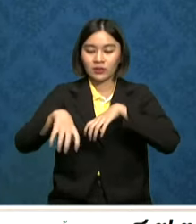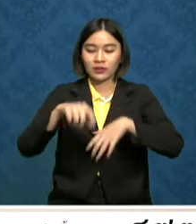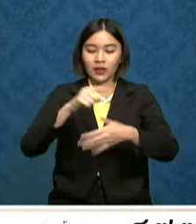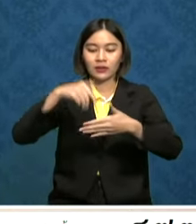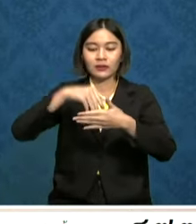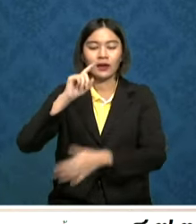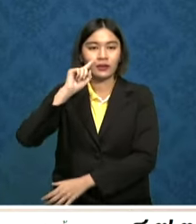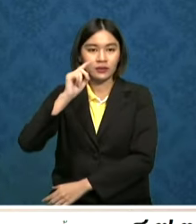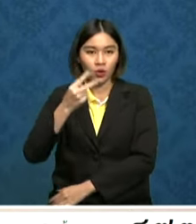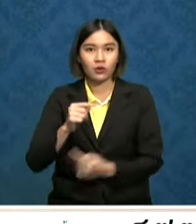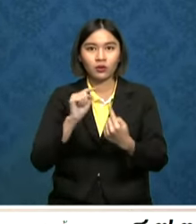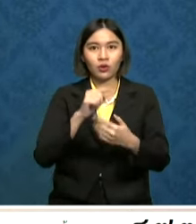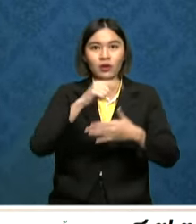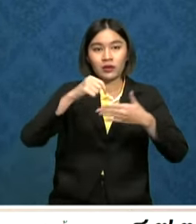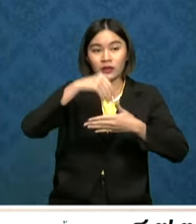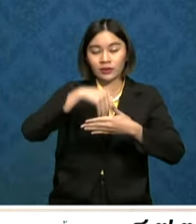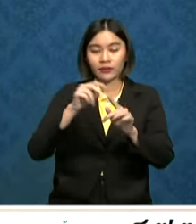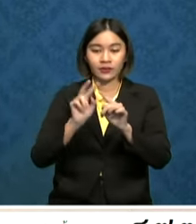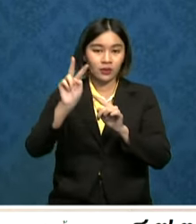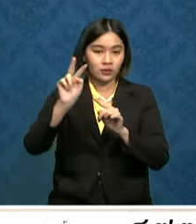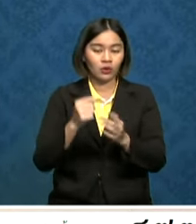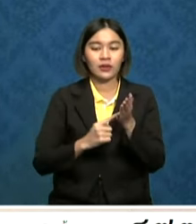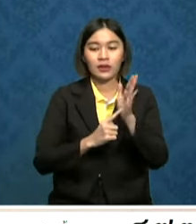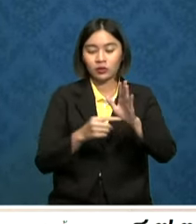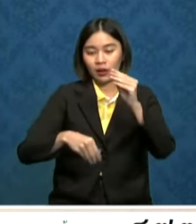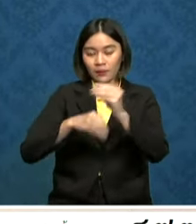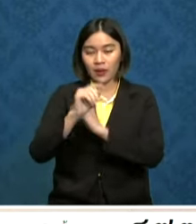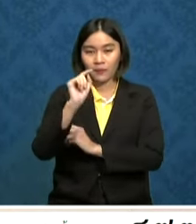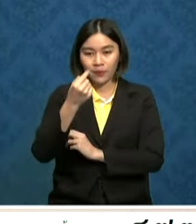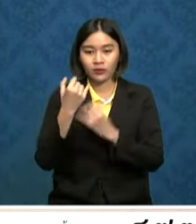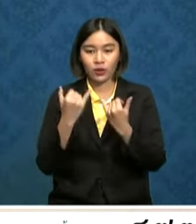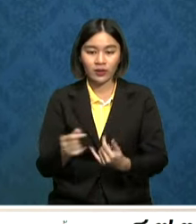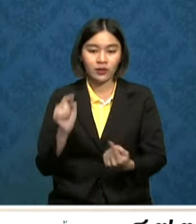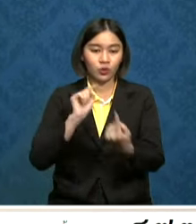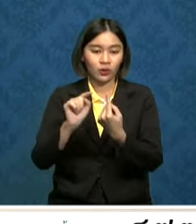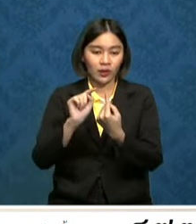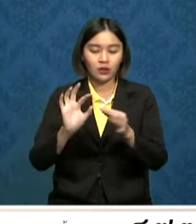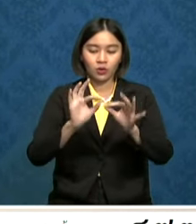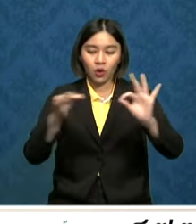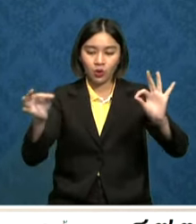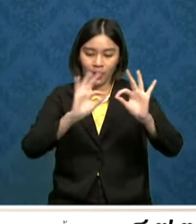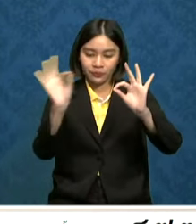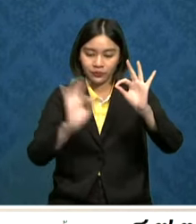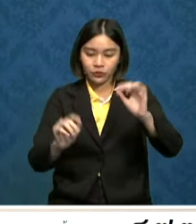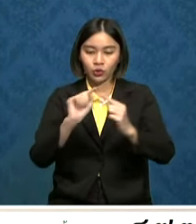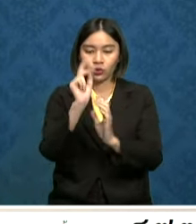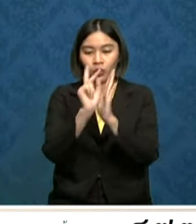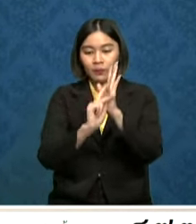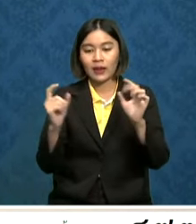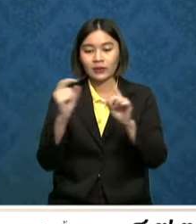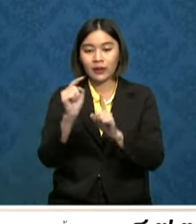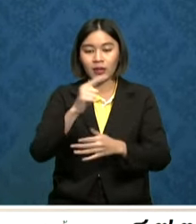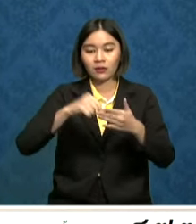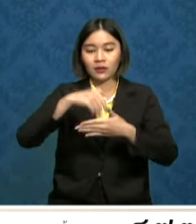อมส่วนการเลือกตั้งประเภทที่2ครับที่เราเสนอให้เพิ่มขึ้นมาและถูกครอบคลุมโดยตัวข้อความในร่างกฎหมายนั้นเราใช้คำว่าการเลือก